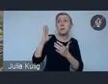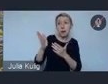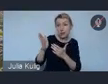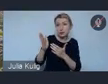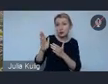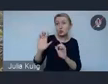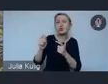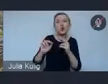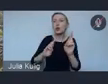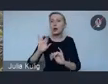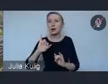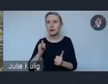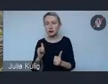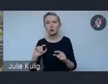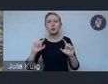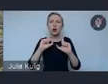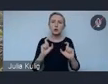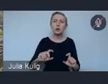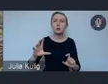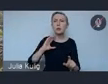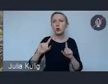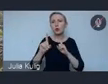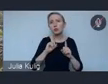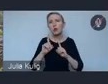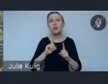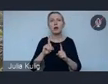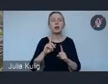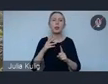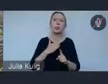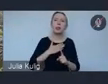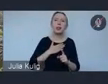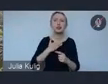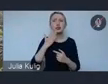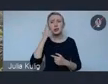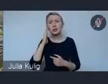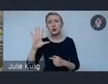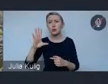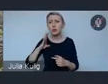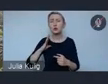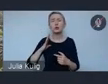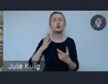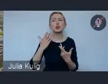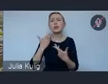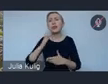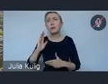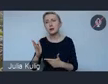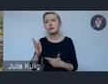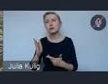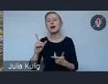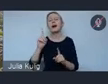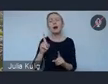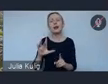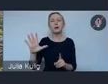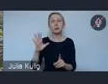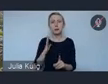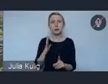Jeśli oczywiście była to ciągle rozmowa z naszego w nadziei na poziomie teoretycznym natomiast mieliśmy